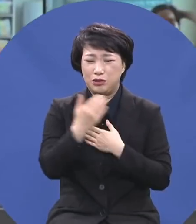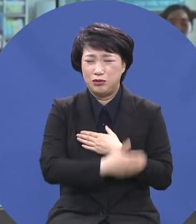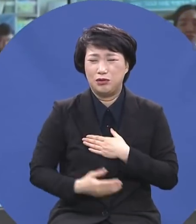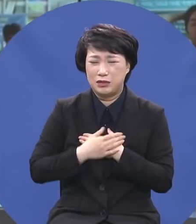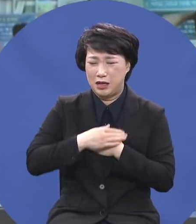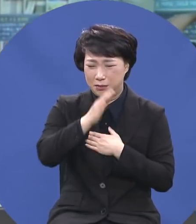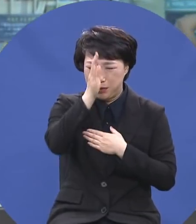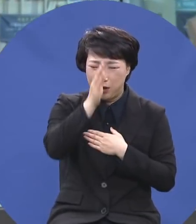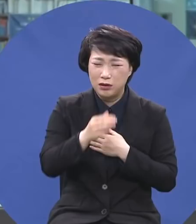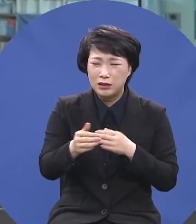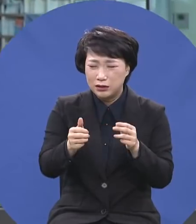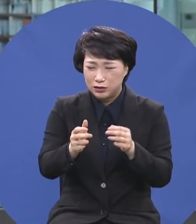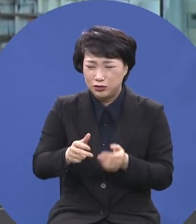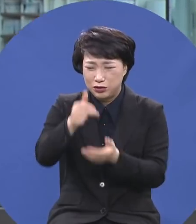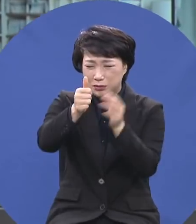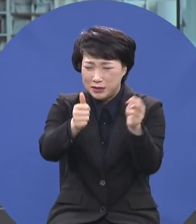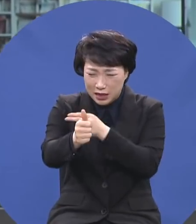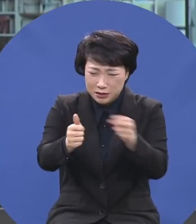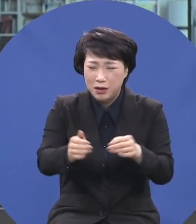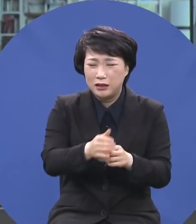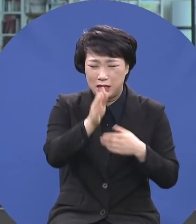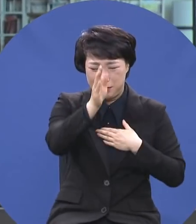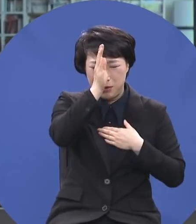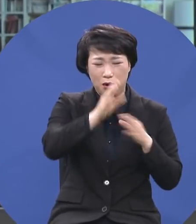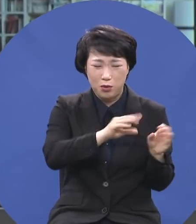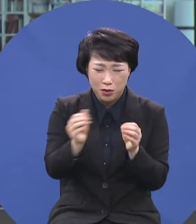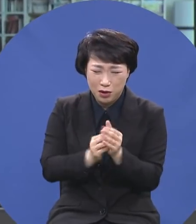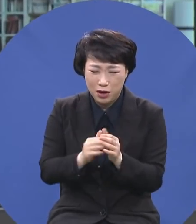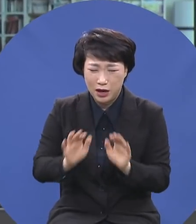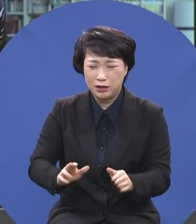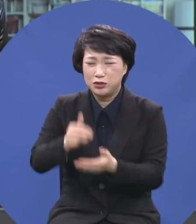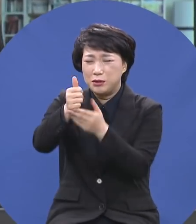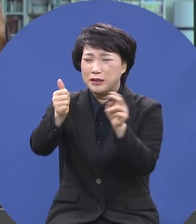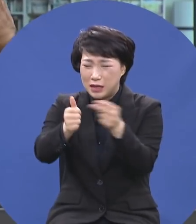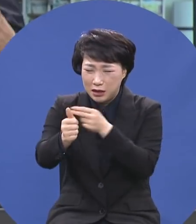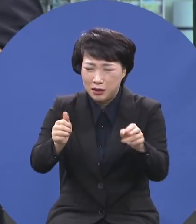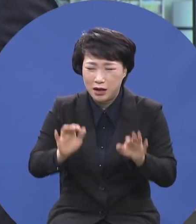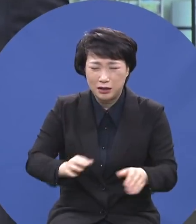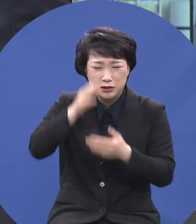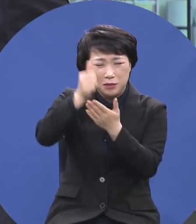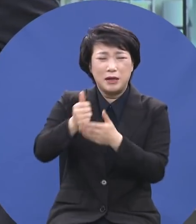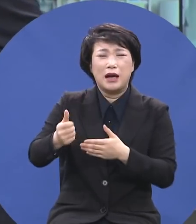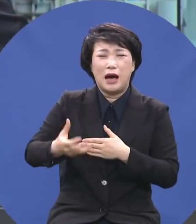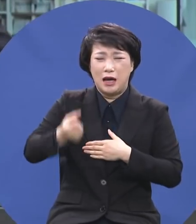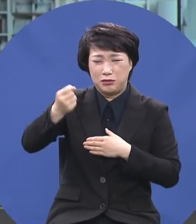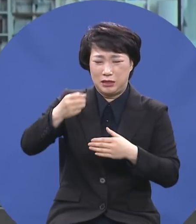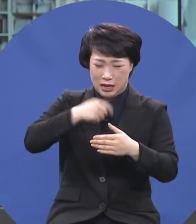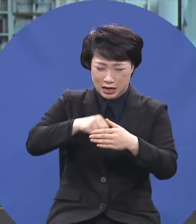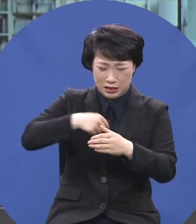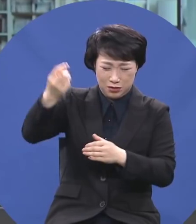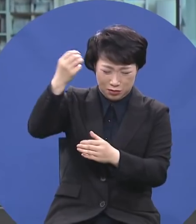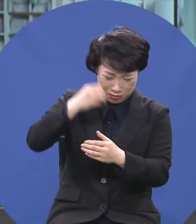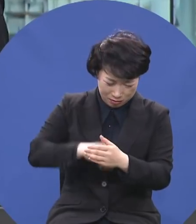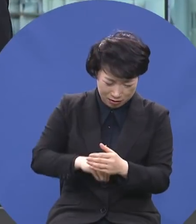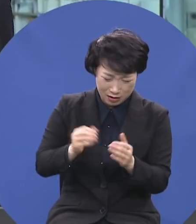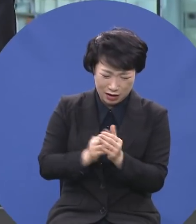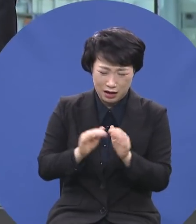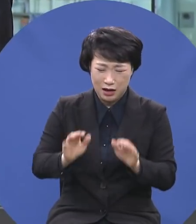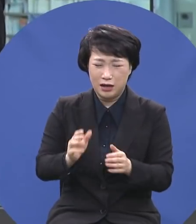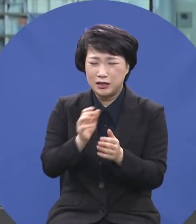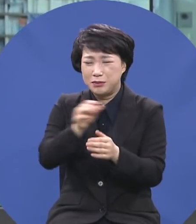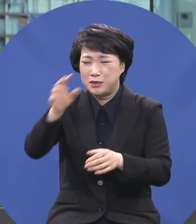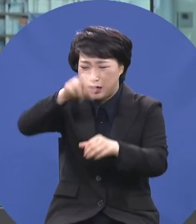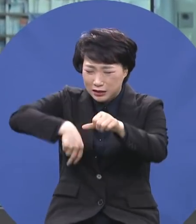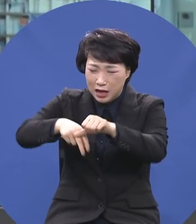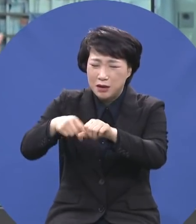육체의 질병 채찍에 맞음으로 나음을 입었다고 채찍에 맞으심을 성령이 가지고 내 안에 오셨으니